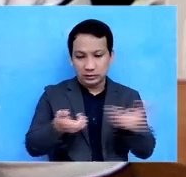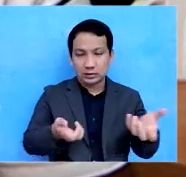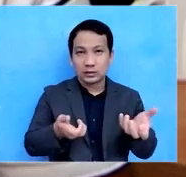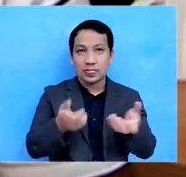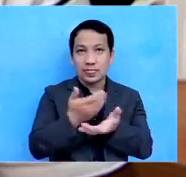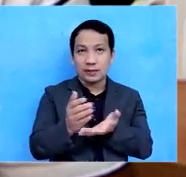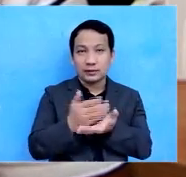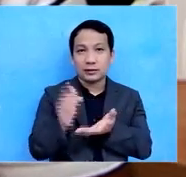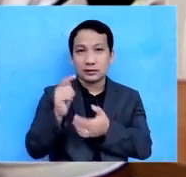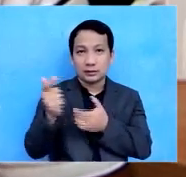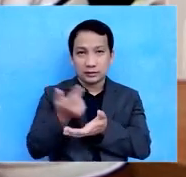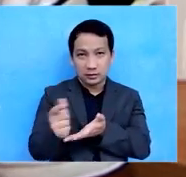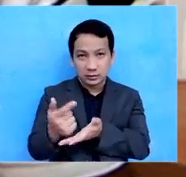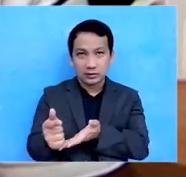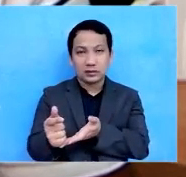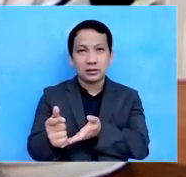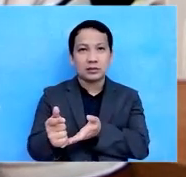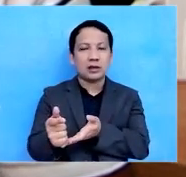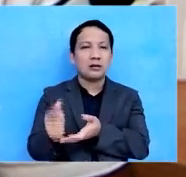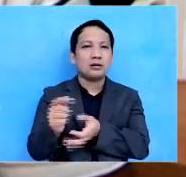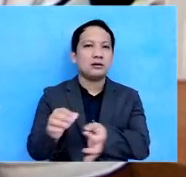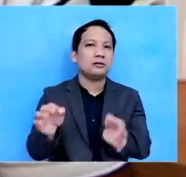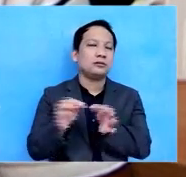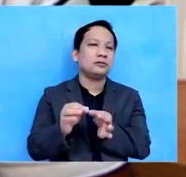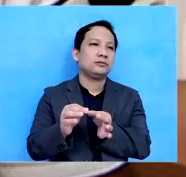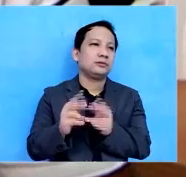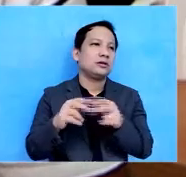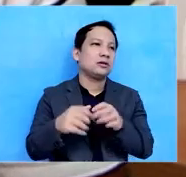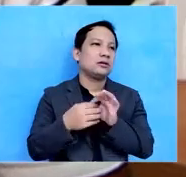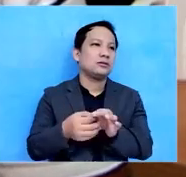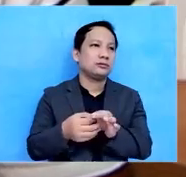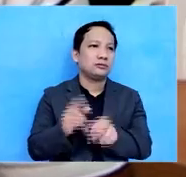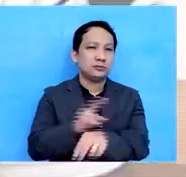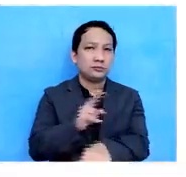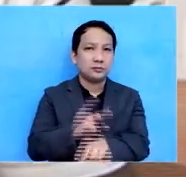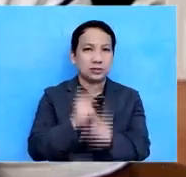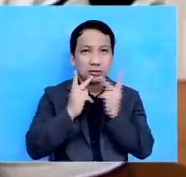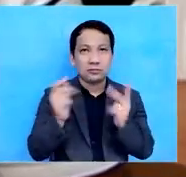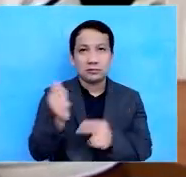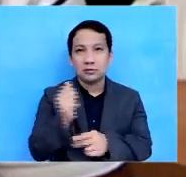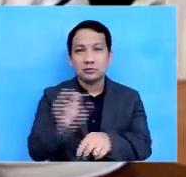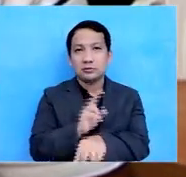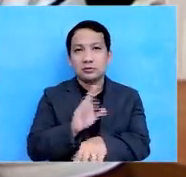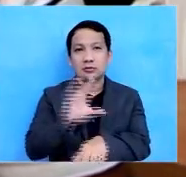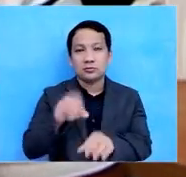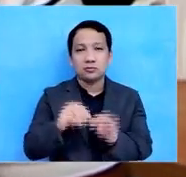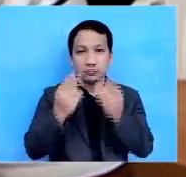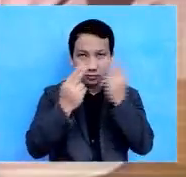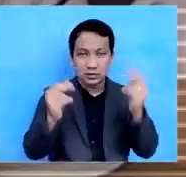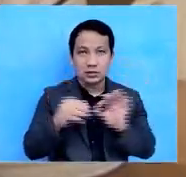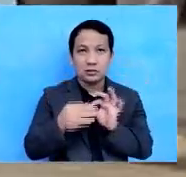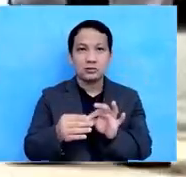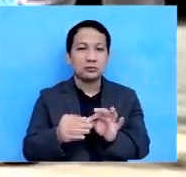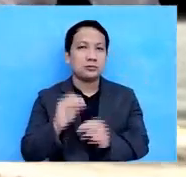minimize sana yung methane emissions natin, no? And even yung paggamit natin ng public transport, we can reduce yung CO2